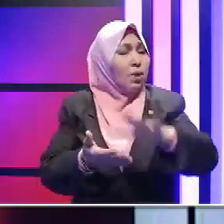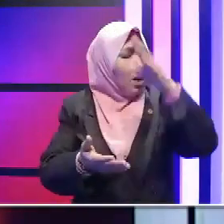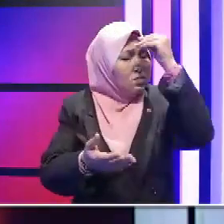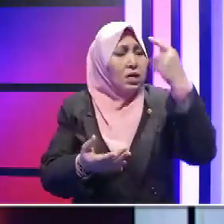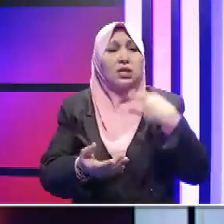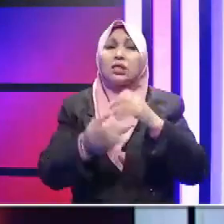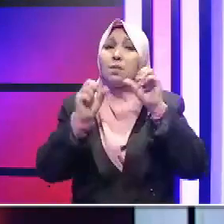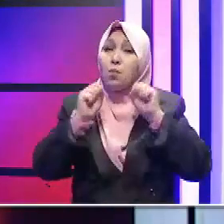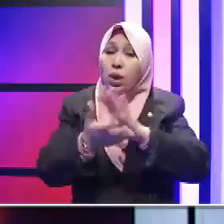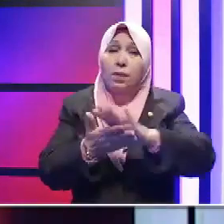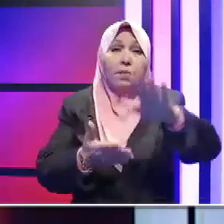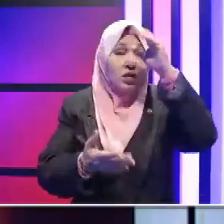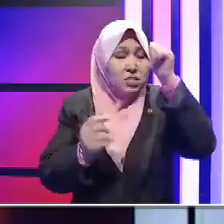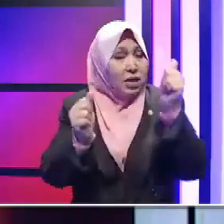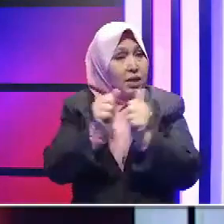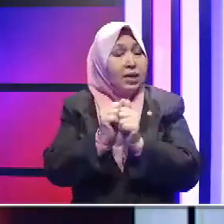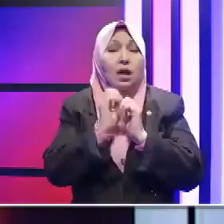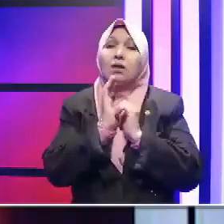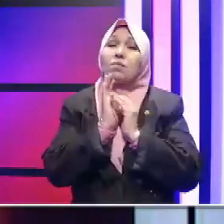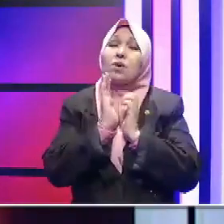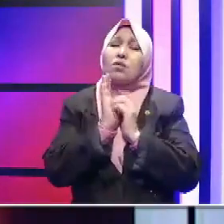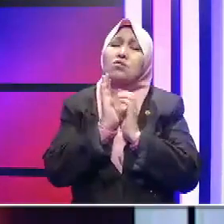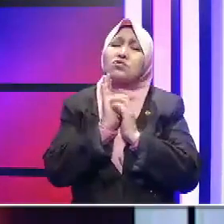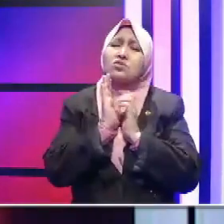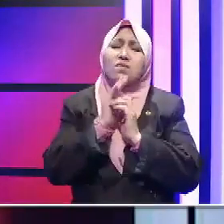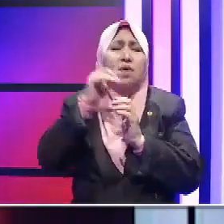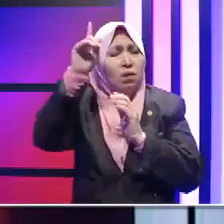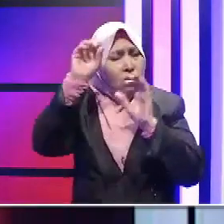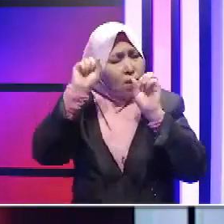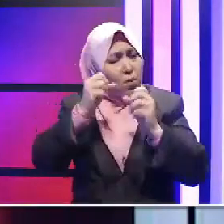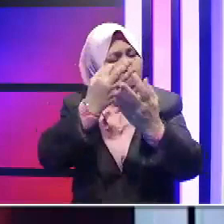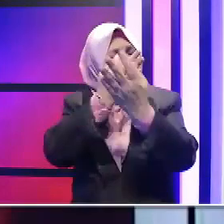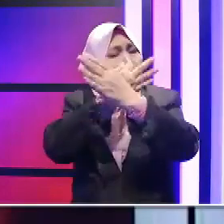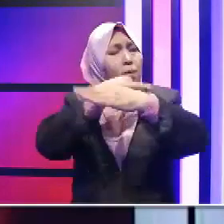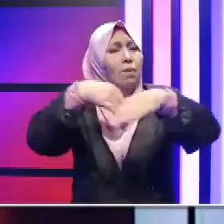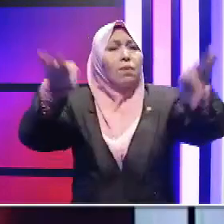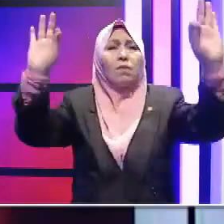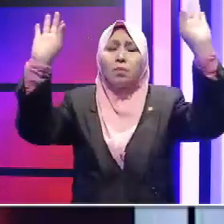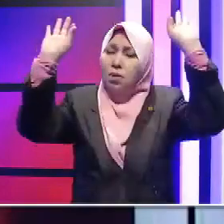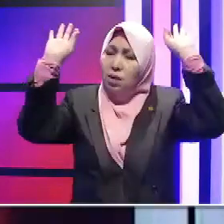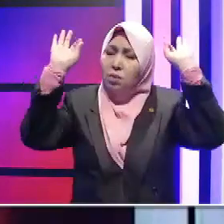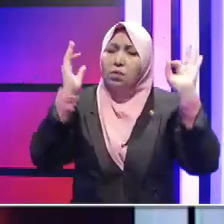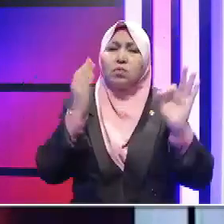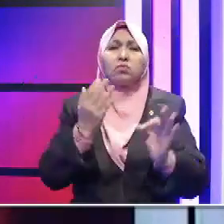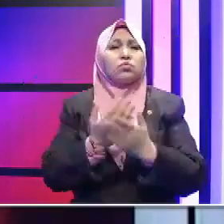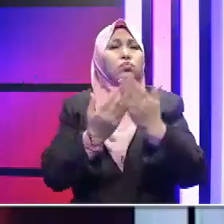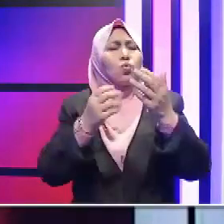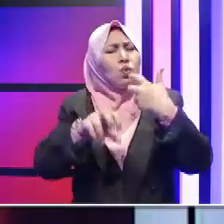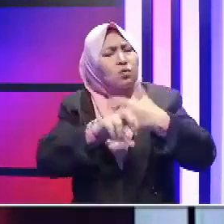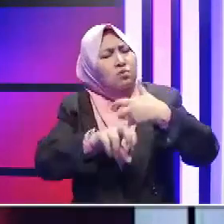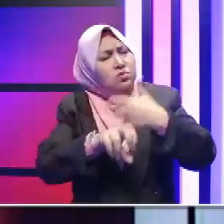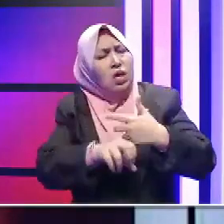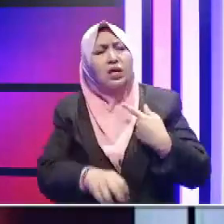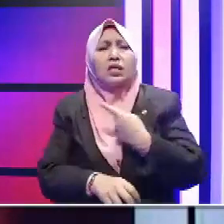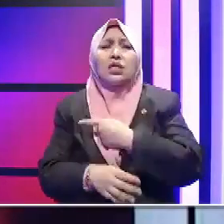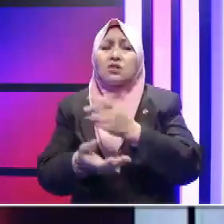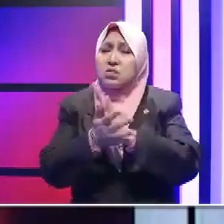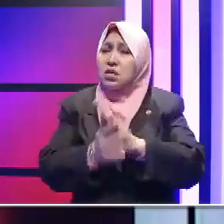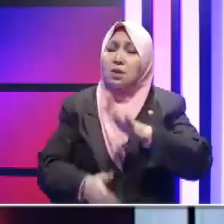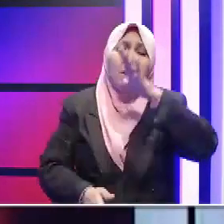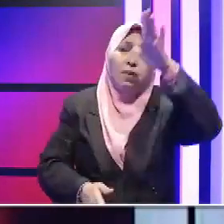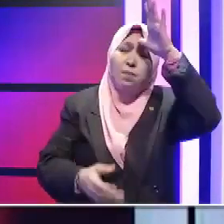yang boleh kita pelajari dengan beristighfar Allah ta'ala boleh melepaskan kesukaran itu nah ini juga pohon-pohon oleh itu